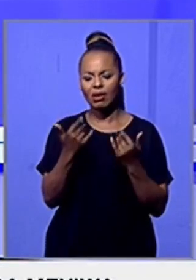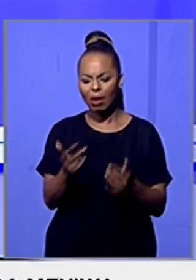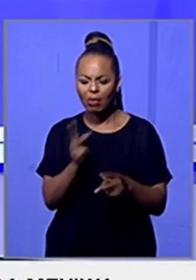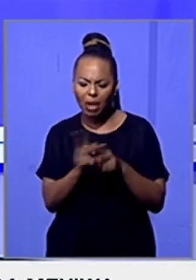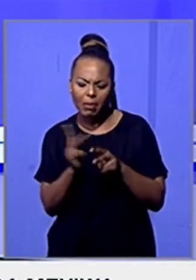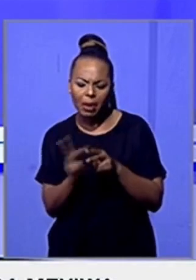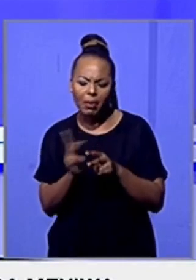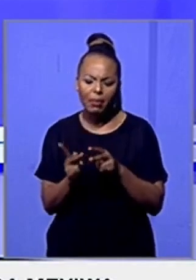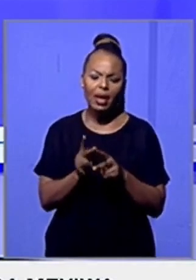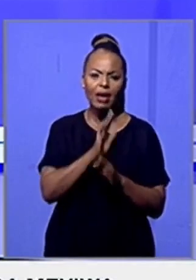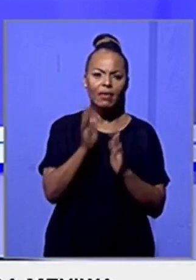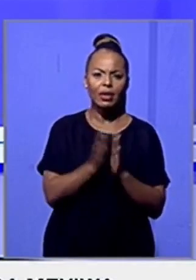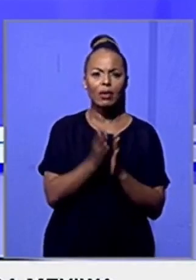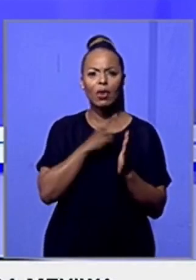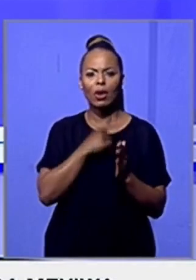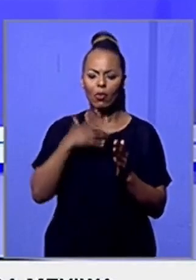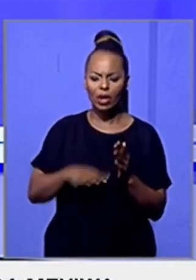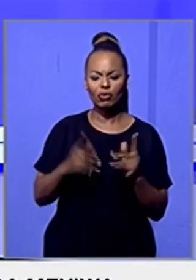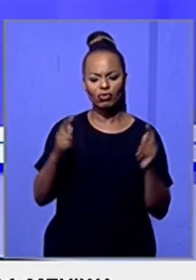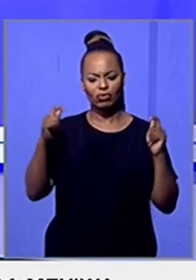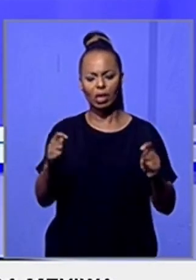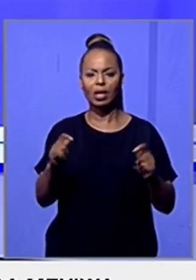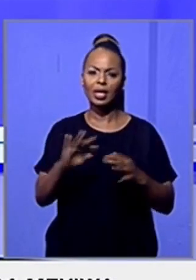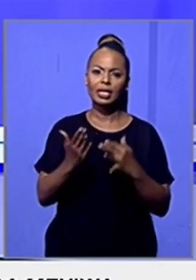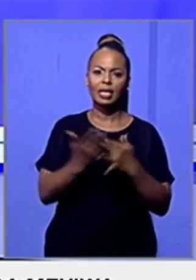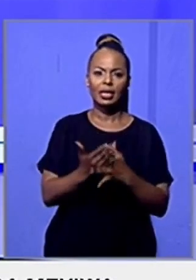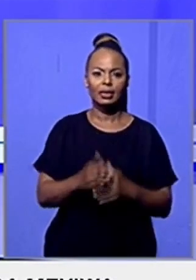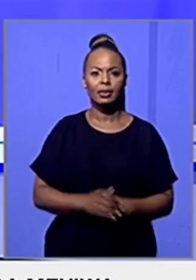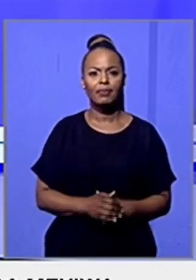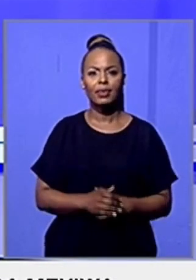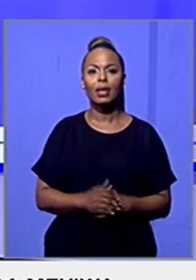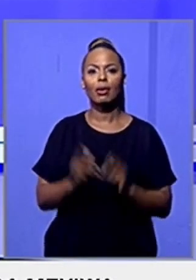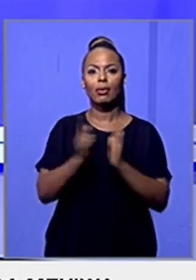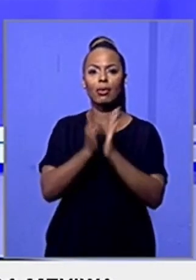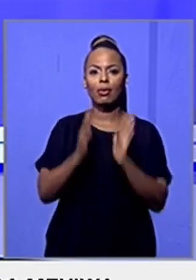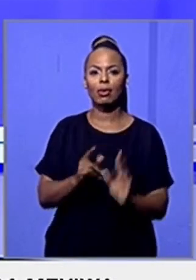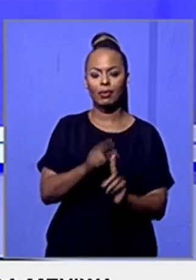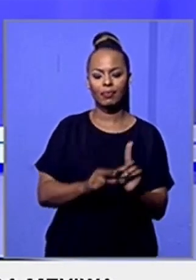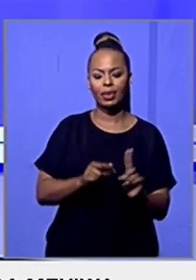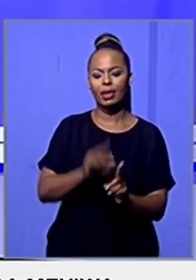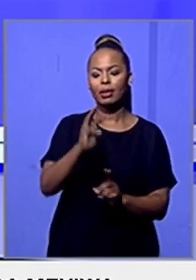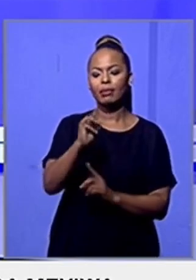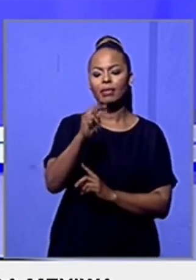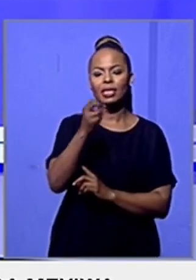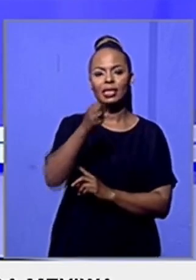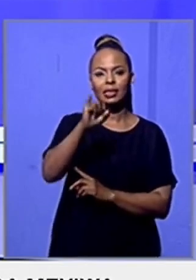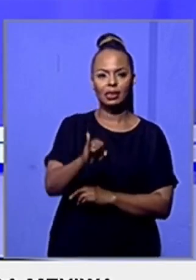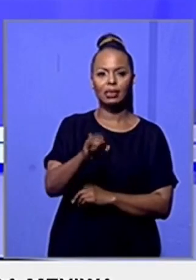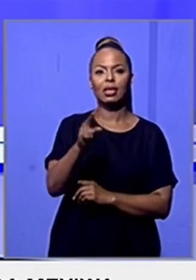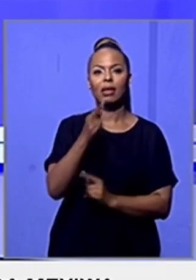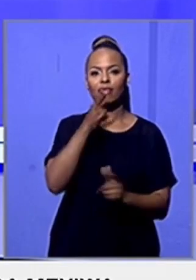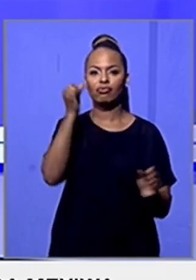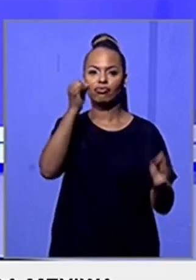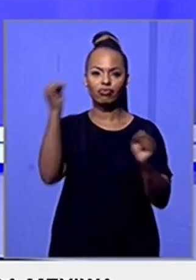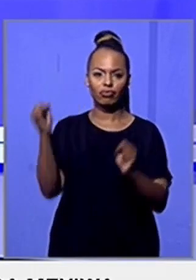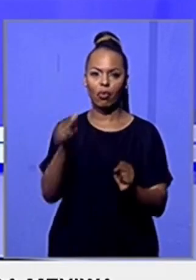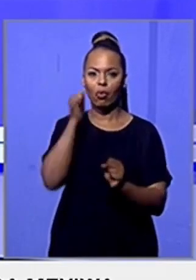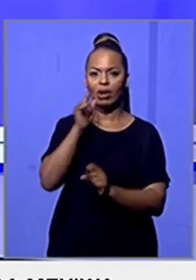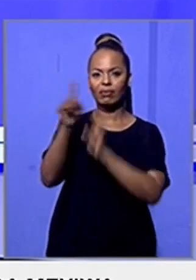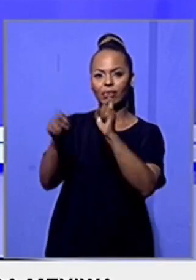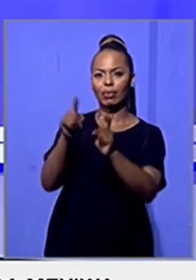le go gagamatsa kgetse kgatlhanong le balatofadiwa. Advocate Charles Mnisi o buile seno fa a ne a botsolotsa Colonel Thobe